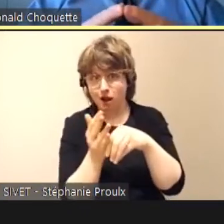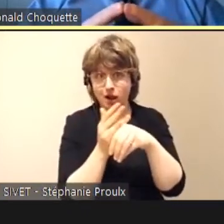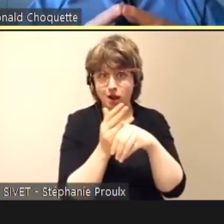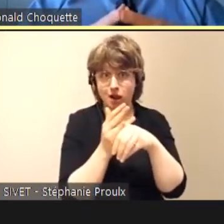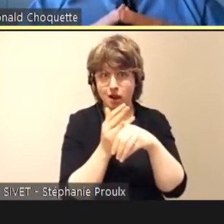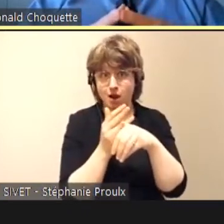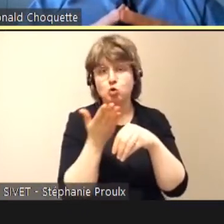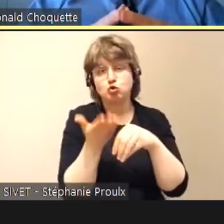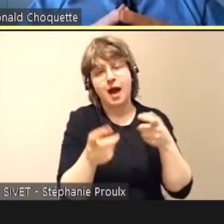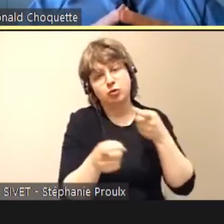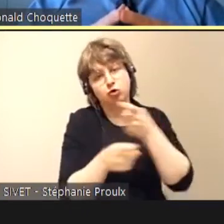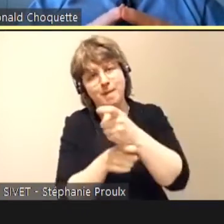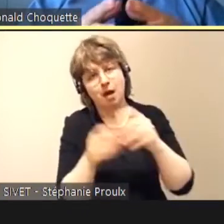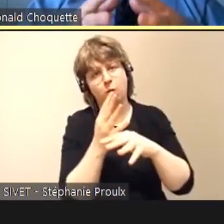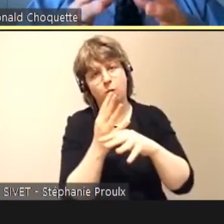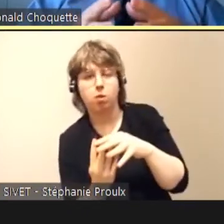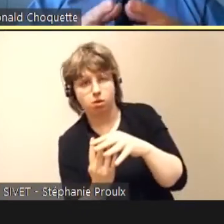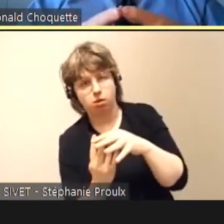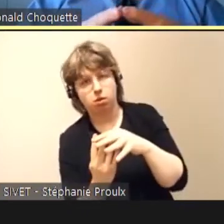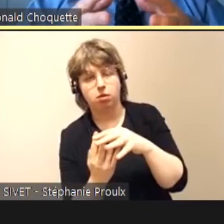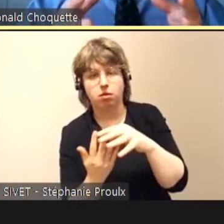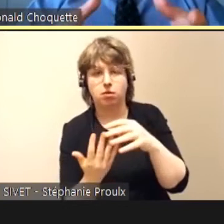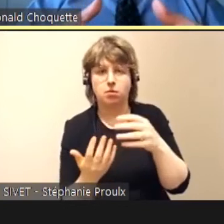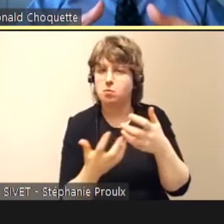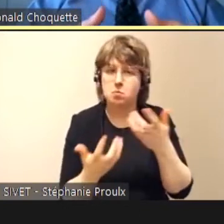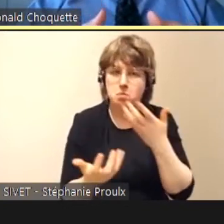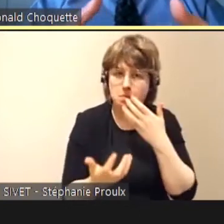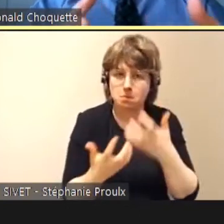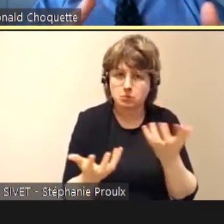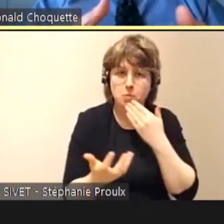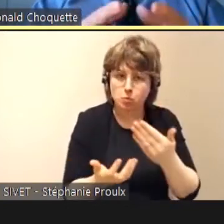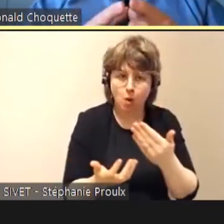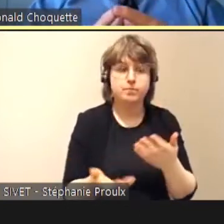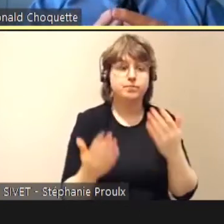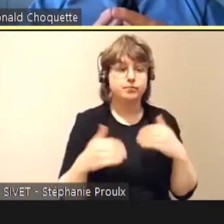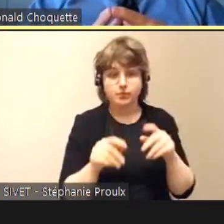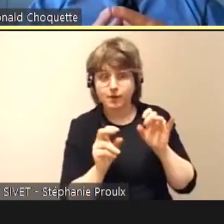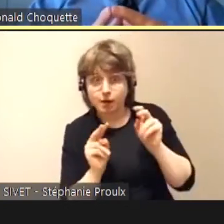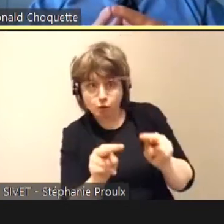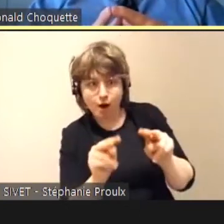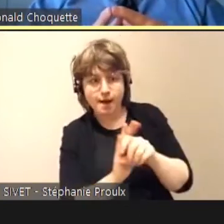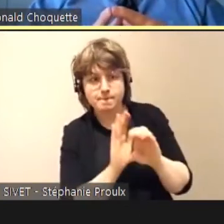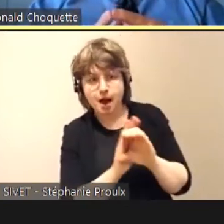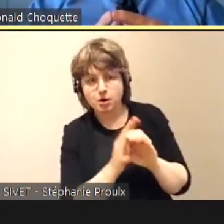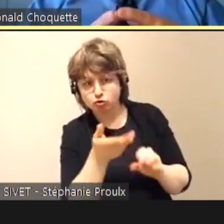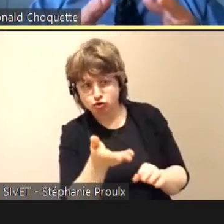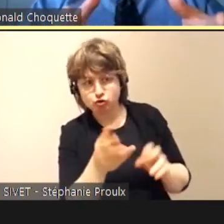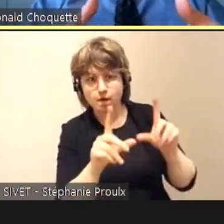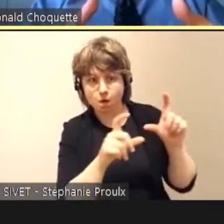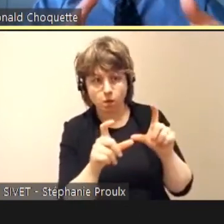se font endommager. OK? Donc, qu'est-ce qui arrive? Si vous regardez encore sur la